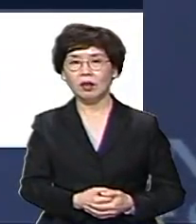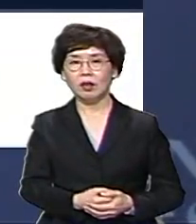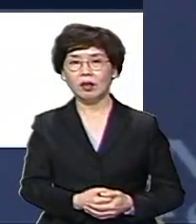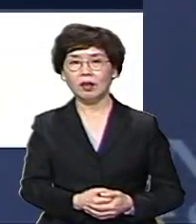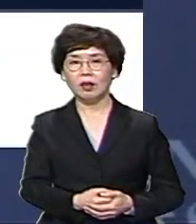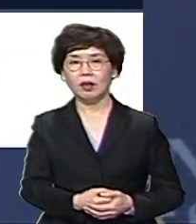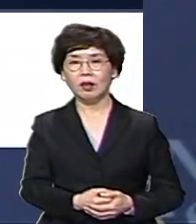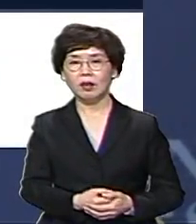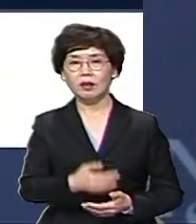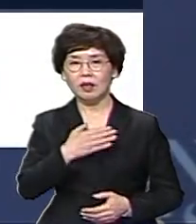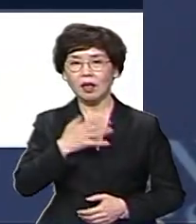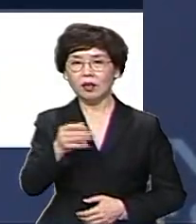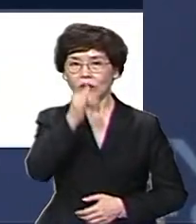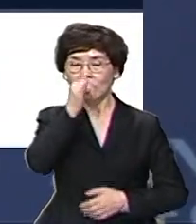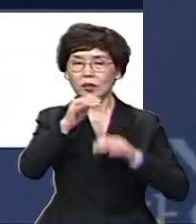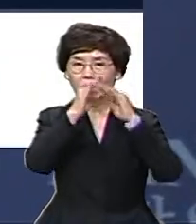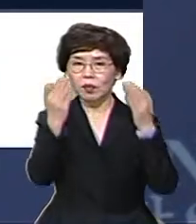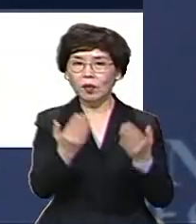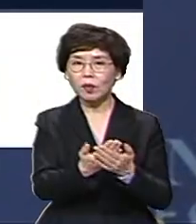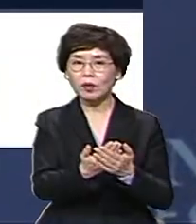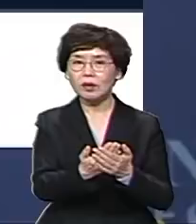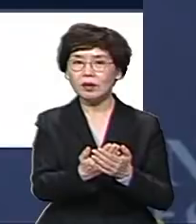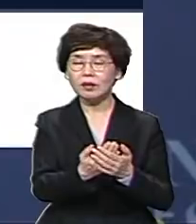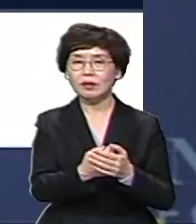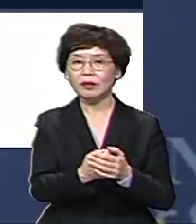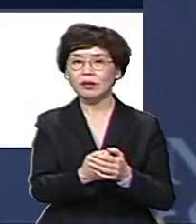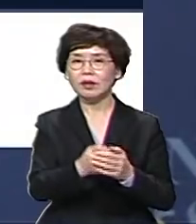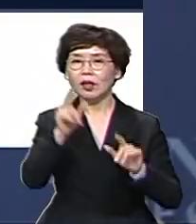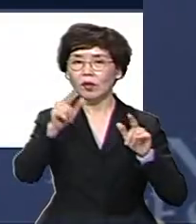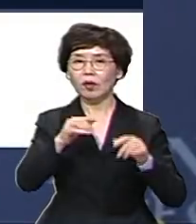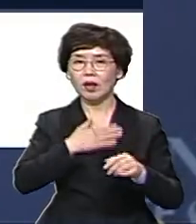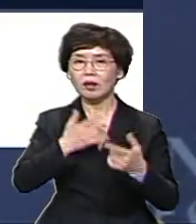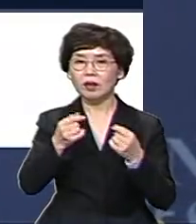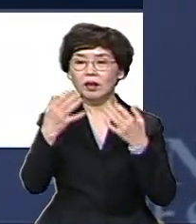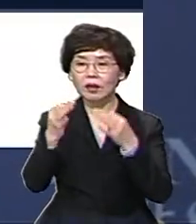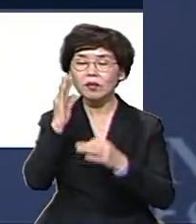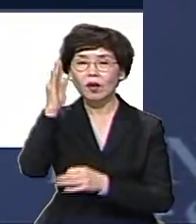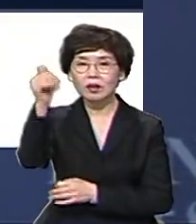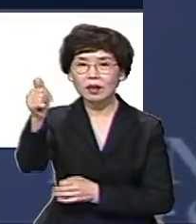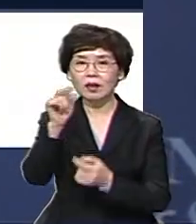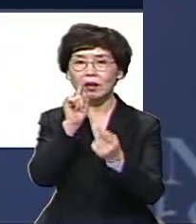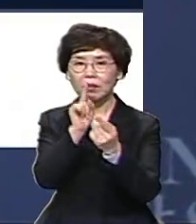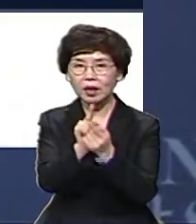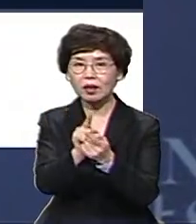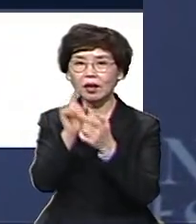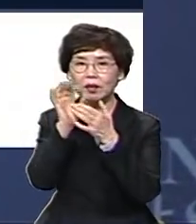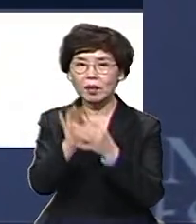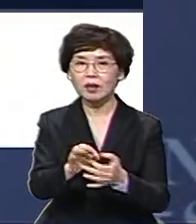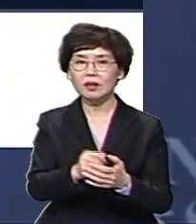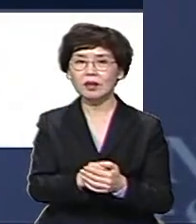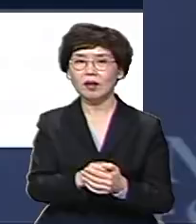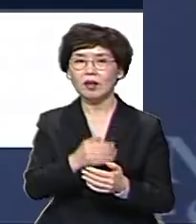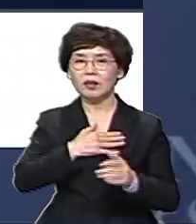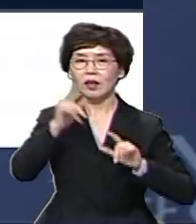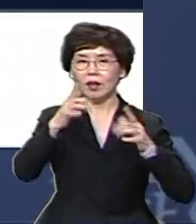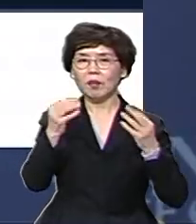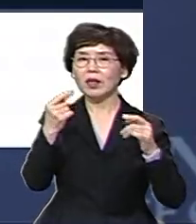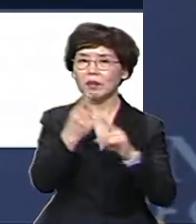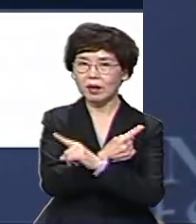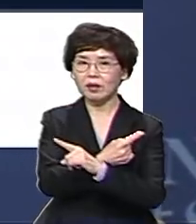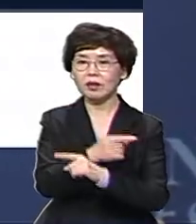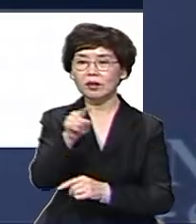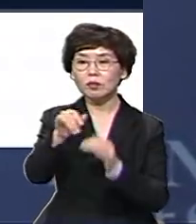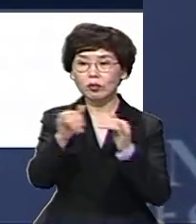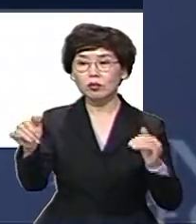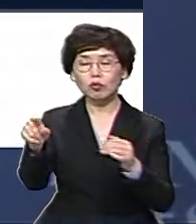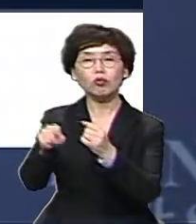않겠습니다. 지금까지 많은 강한 제재를 해왔는데 제재 강화에 대해서는 더 이상 이야기는 하지 않습니다. 북한에 있는